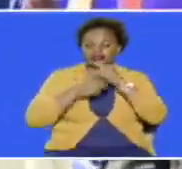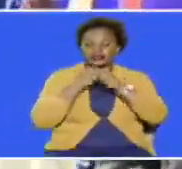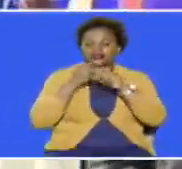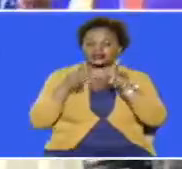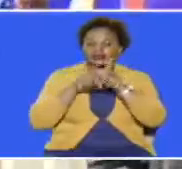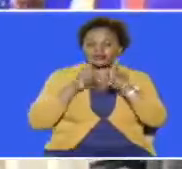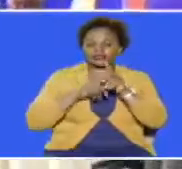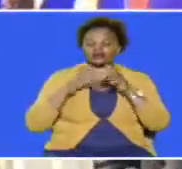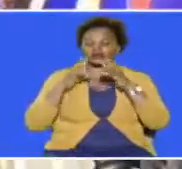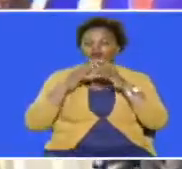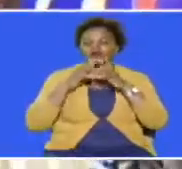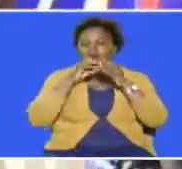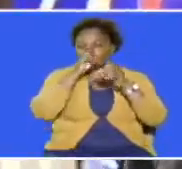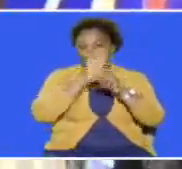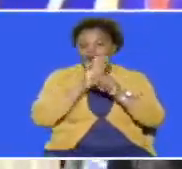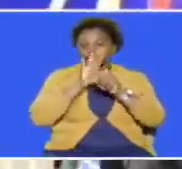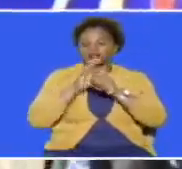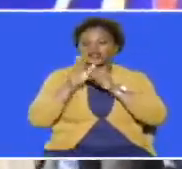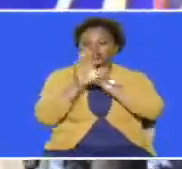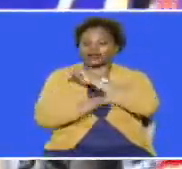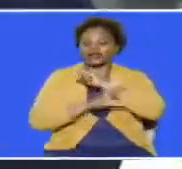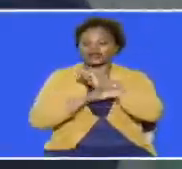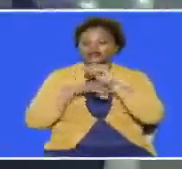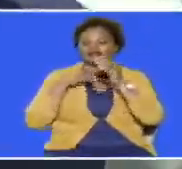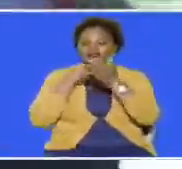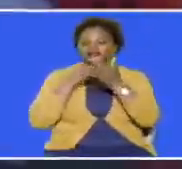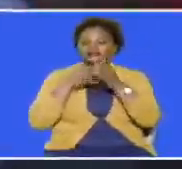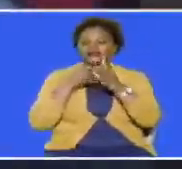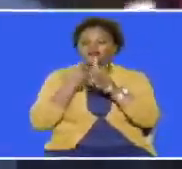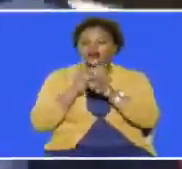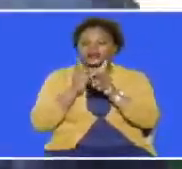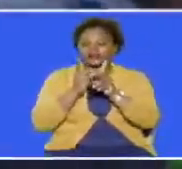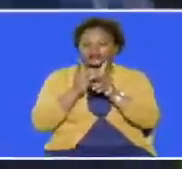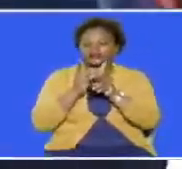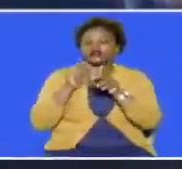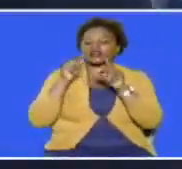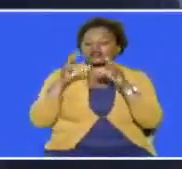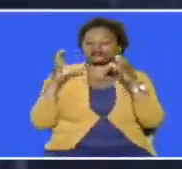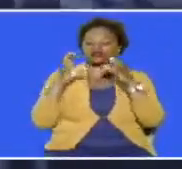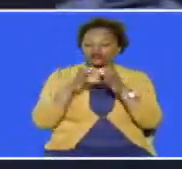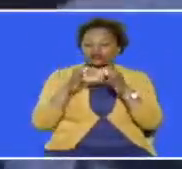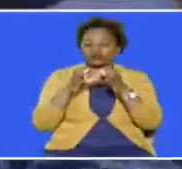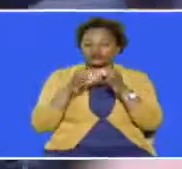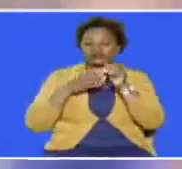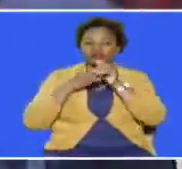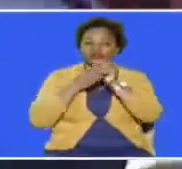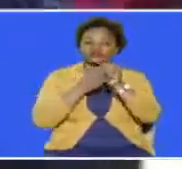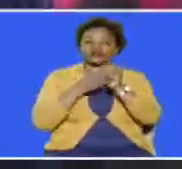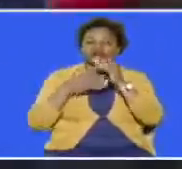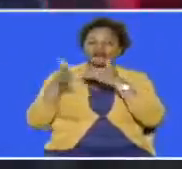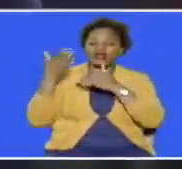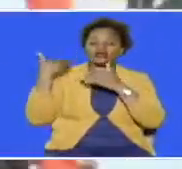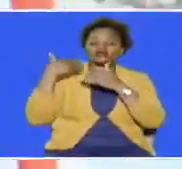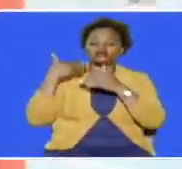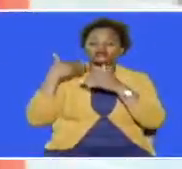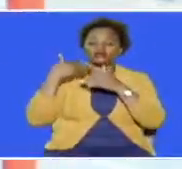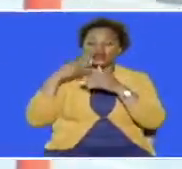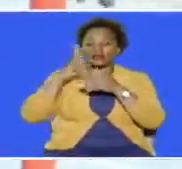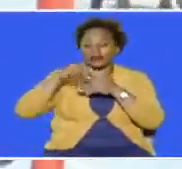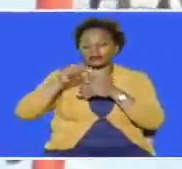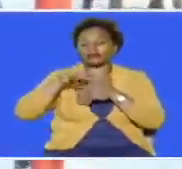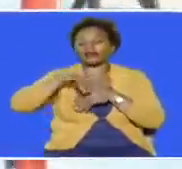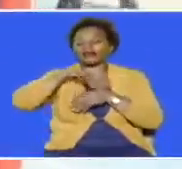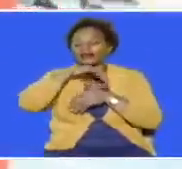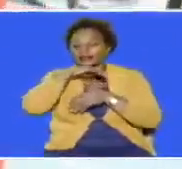nzito na ahadi za umoja wa kitaifa zikisheheni. Lakini muungano huu unaoongozwa na aliyekuwa waziri mkuu Raila